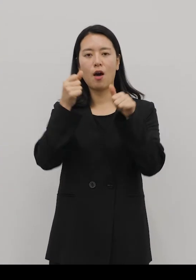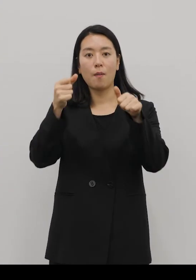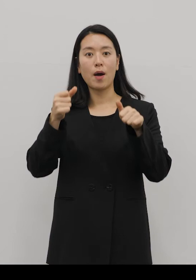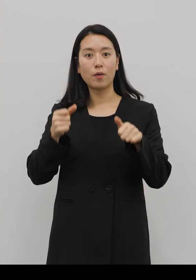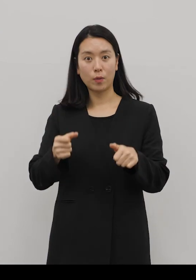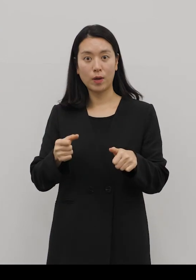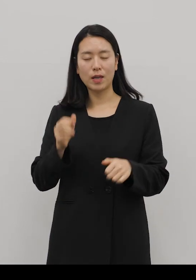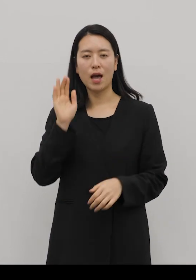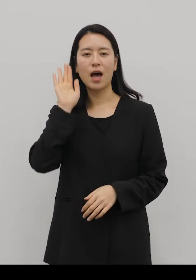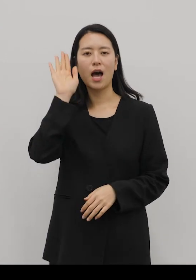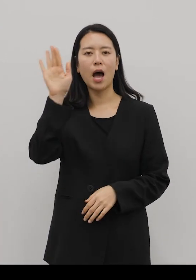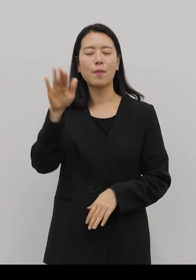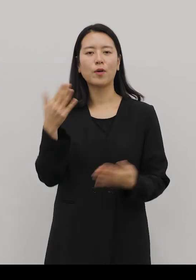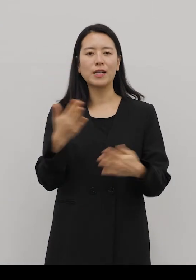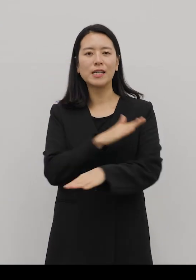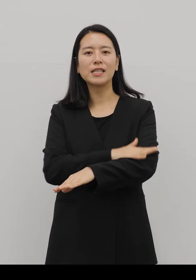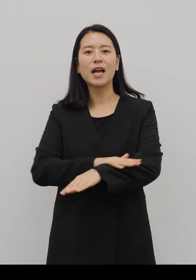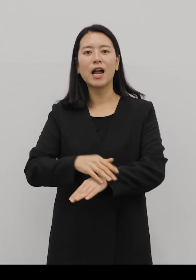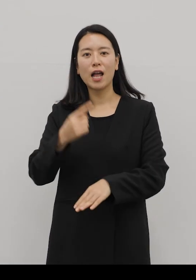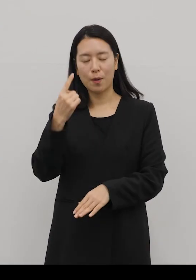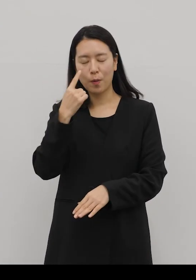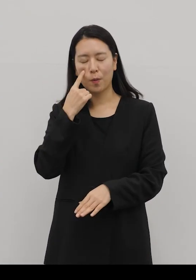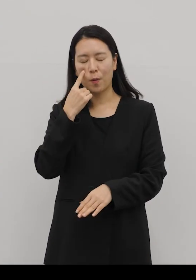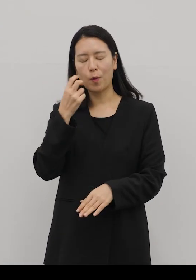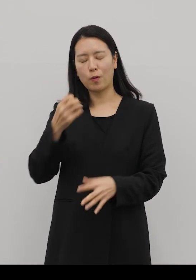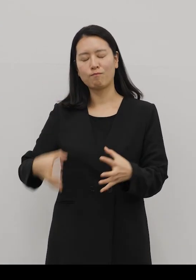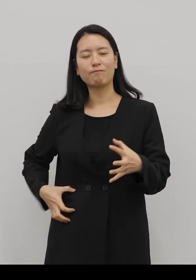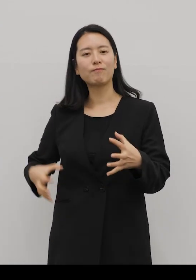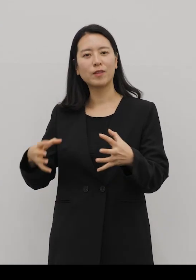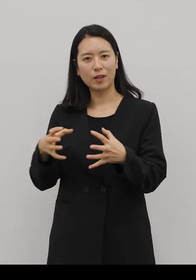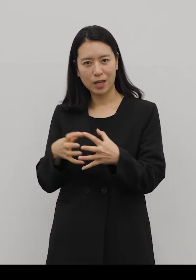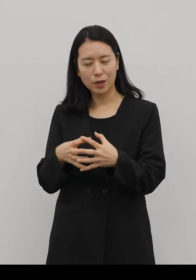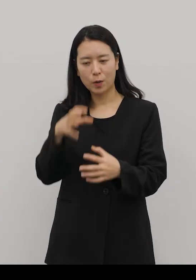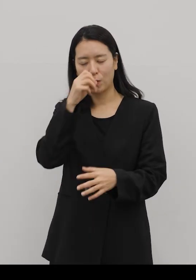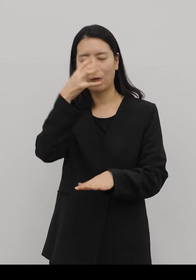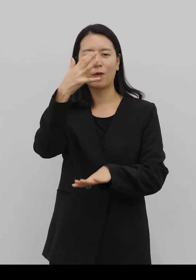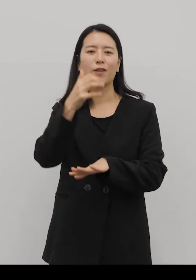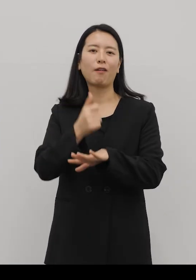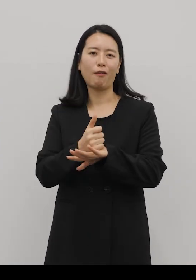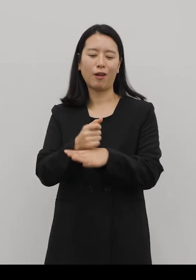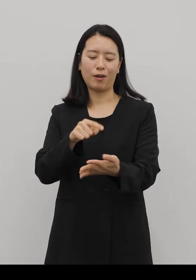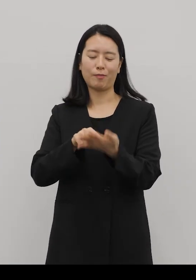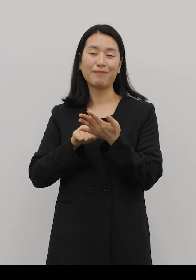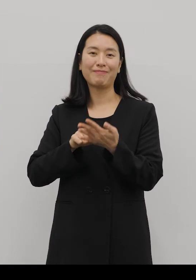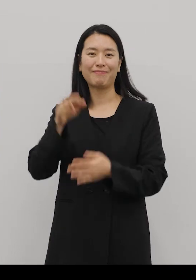통해서 앞으로 잘 협력하면 좋은 결과를 받을 수 있습니다.